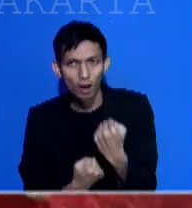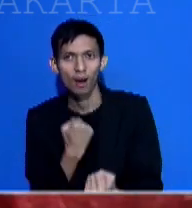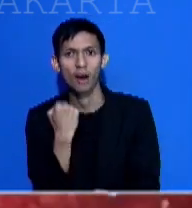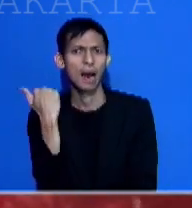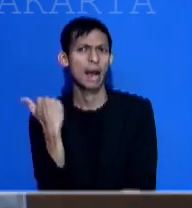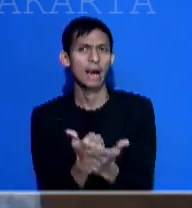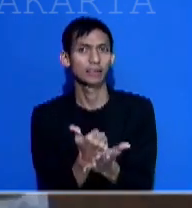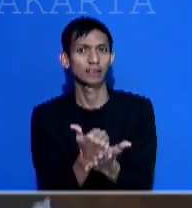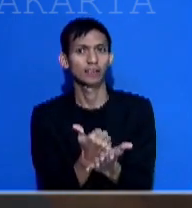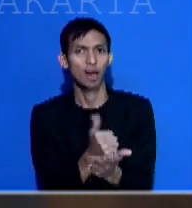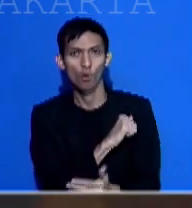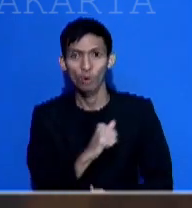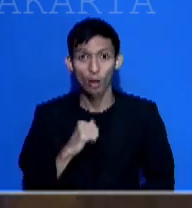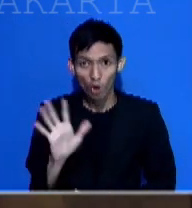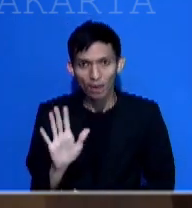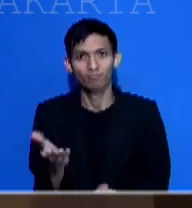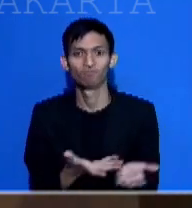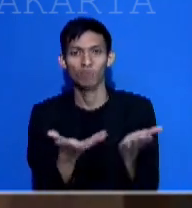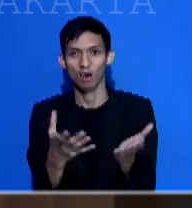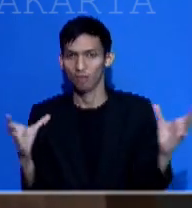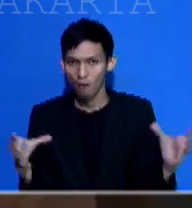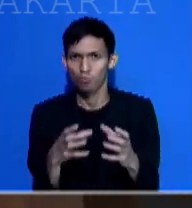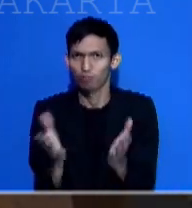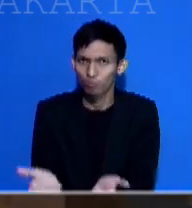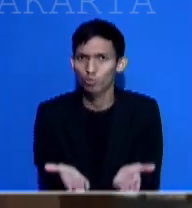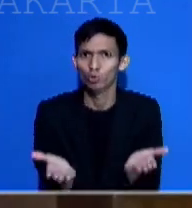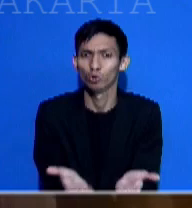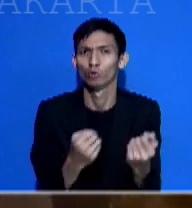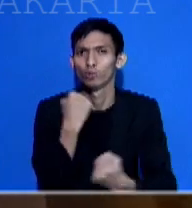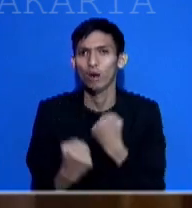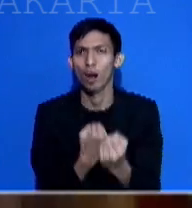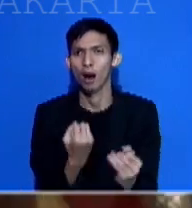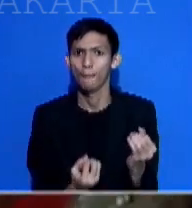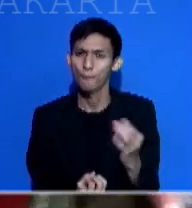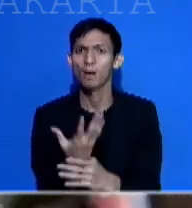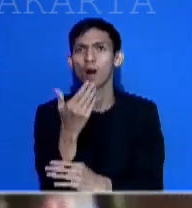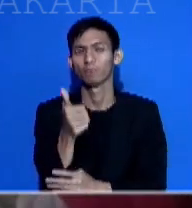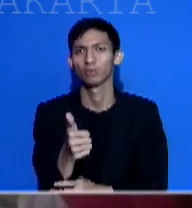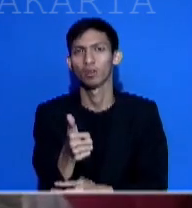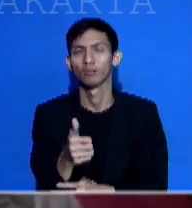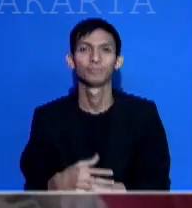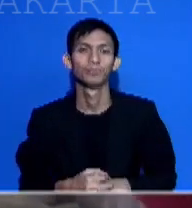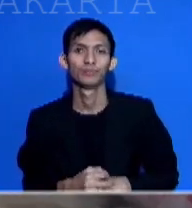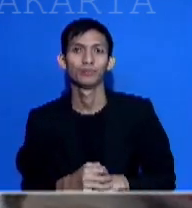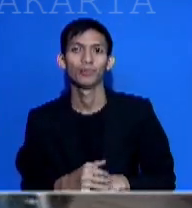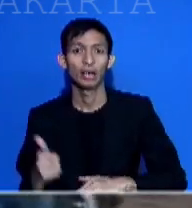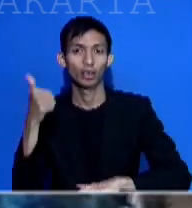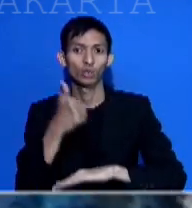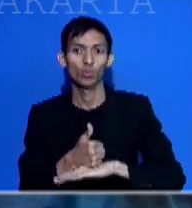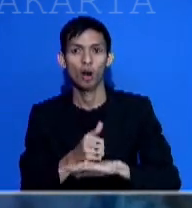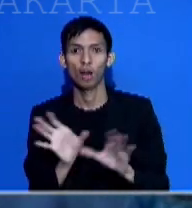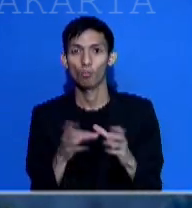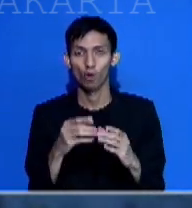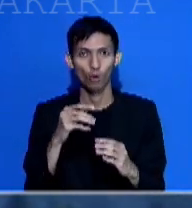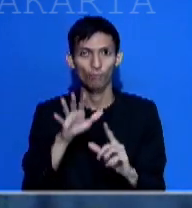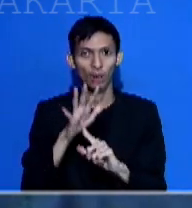maupun anggotanya menjadi kekuatan pendukung dalam upaya pengembangan usaha. Ketua DPC IWAPI Bantul, Erwin Winyati, menyampaikan hal itu